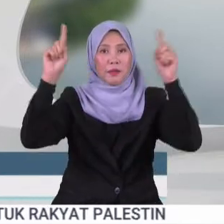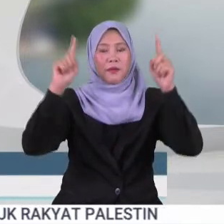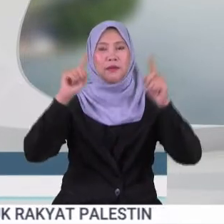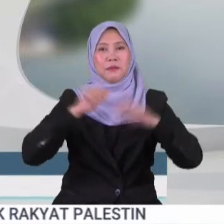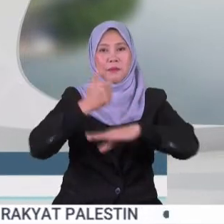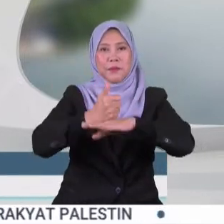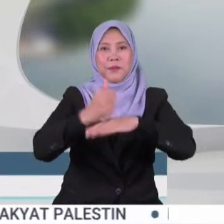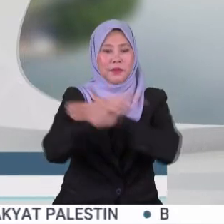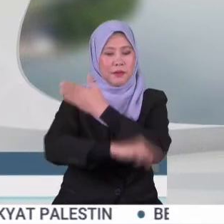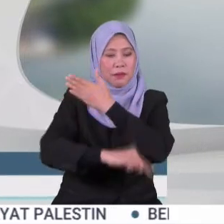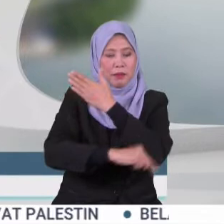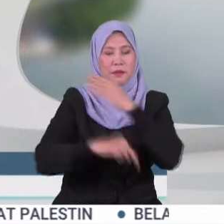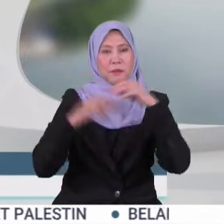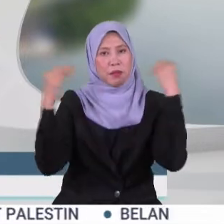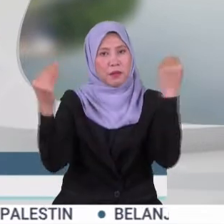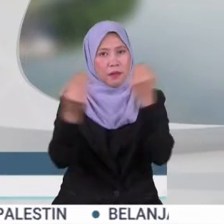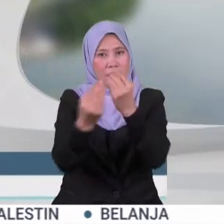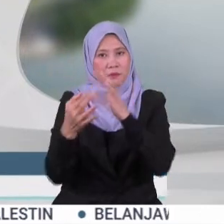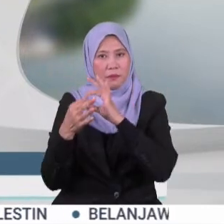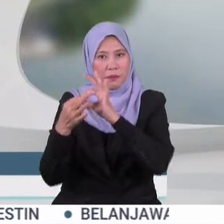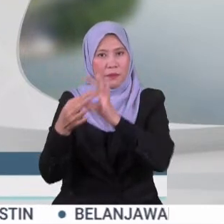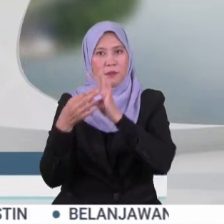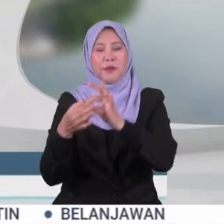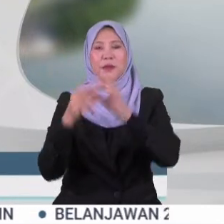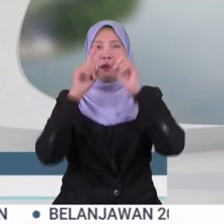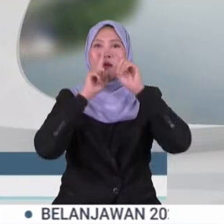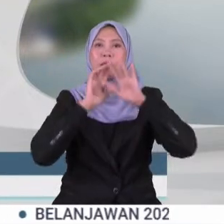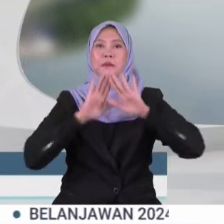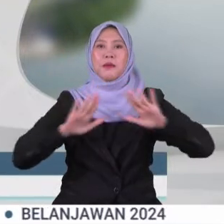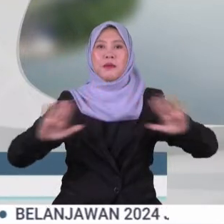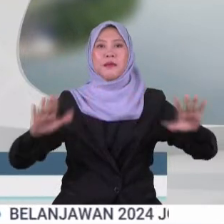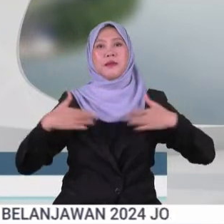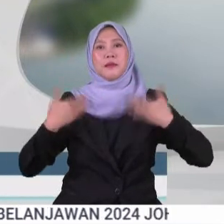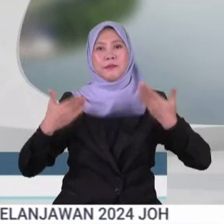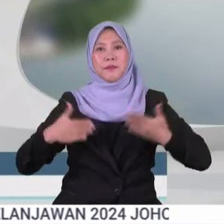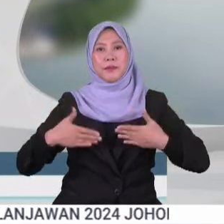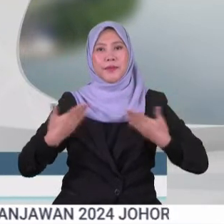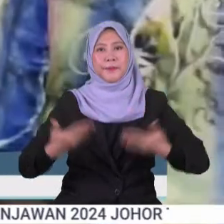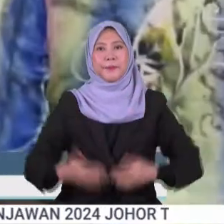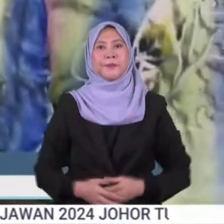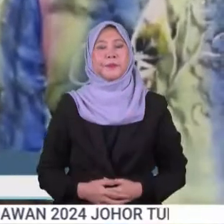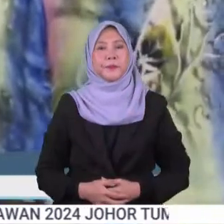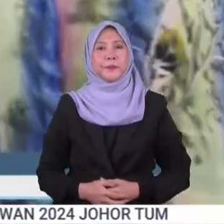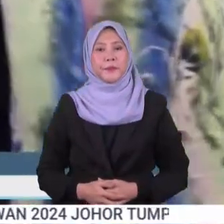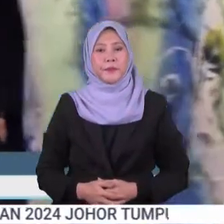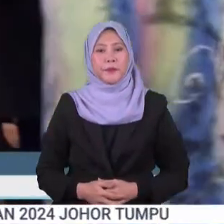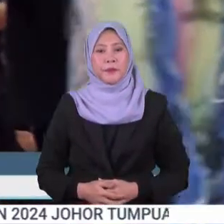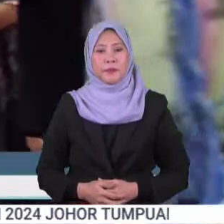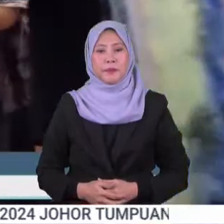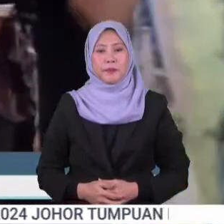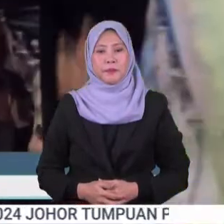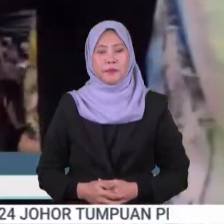membina negeri dan masyarakat yang bersatu, aman, makmur dan sejahtera.